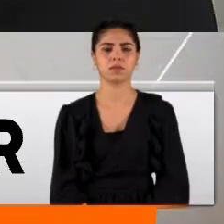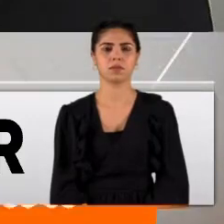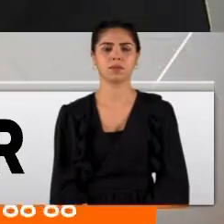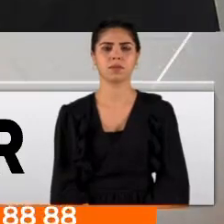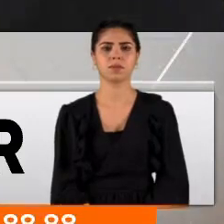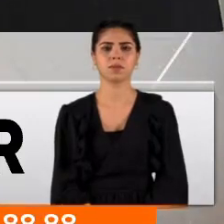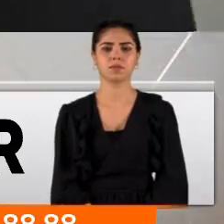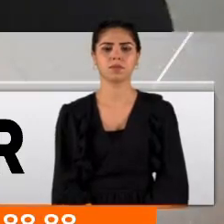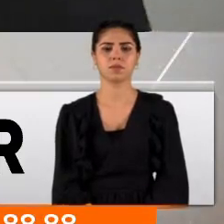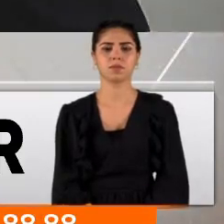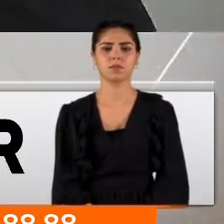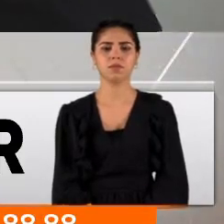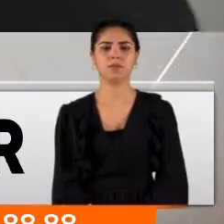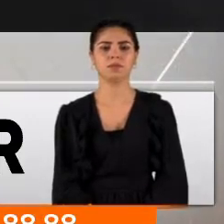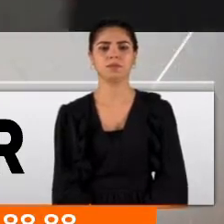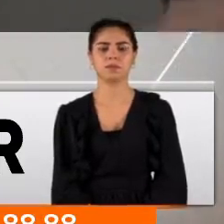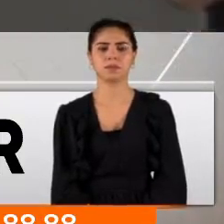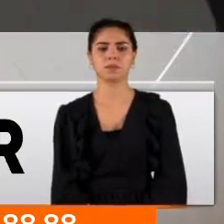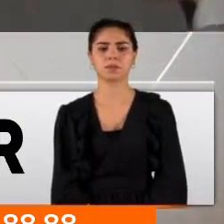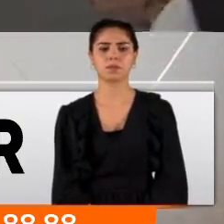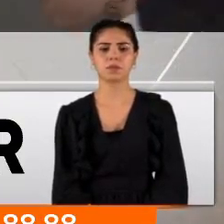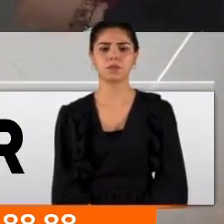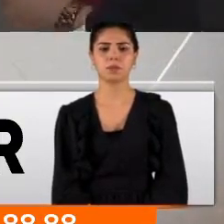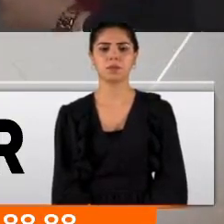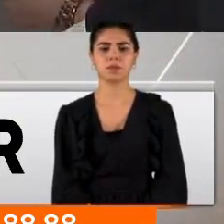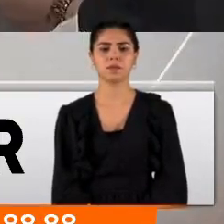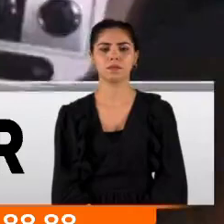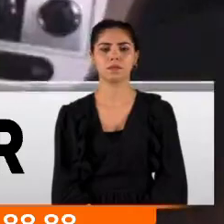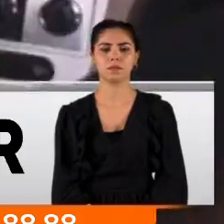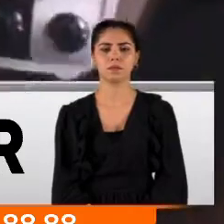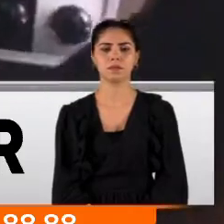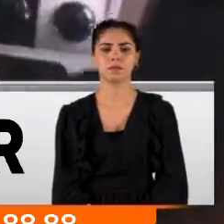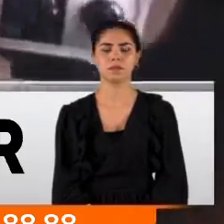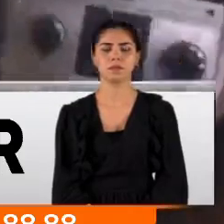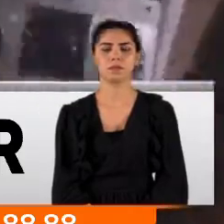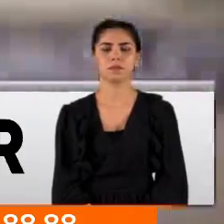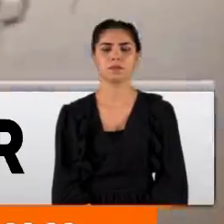Kazalardaki ölümlerin en büyük sebebinin bu mekanizmanın Aynen öyle.